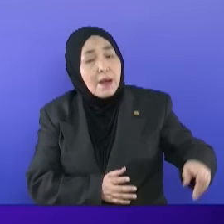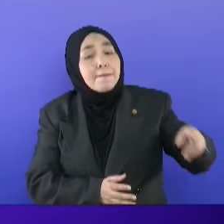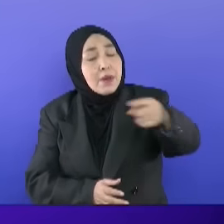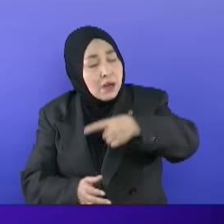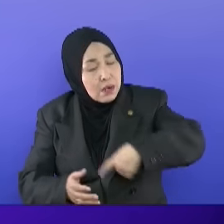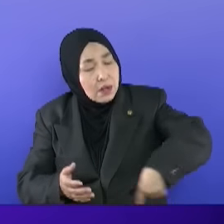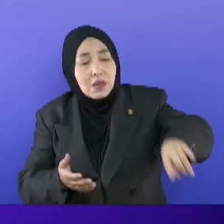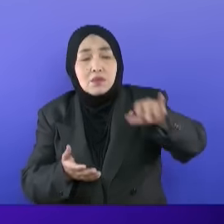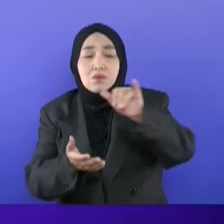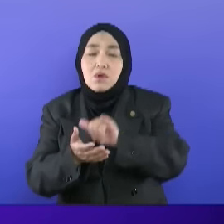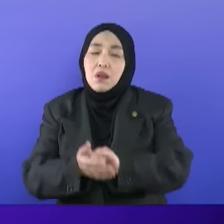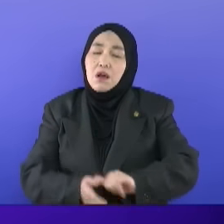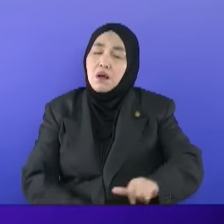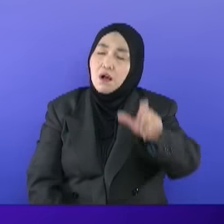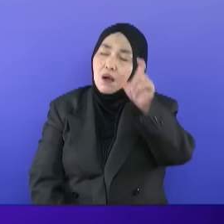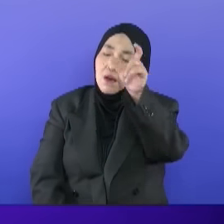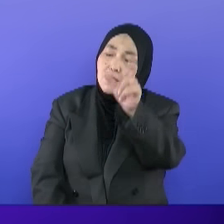Ulaika